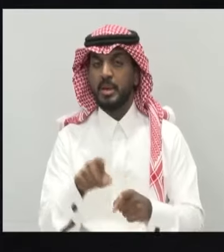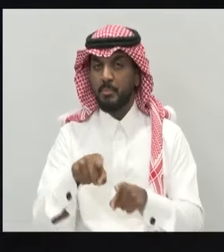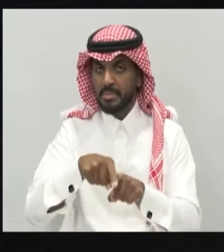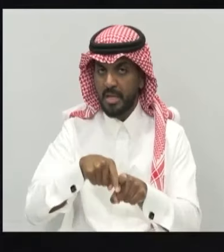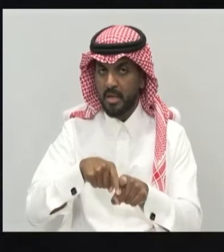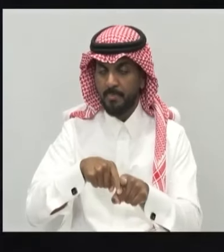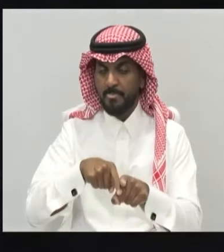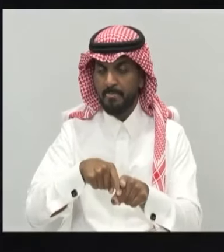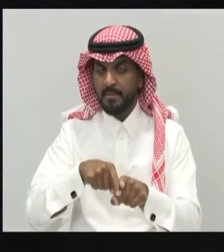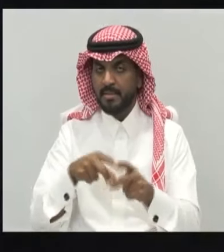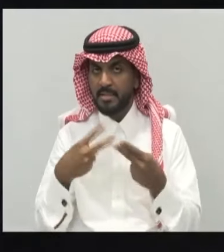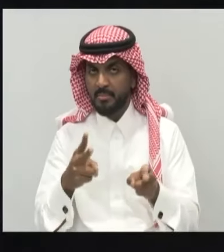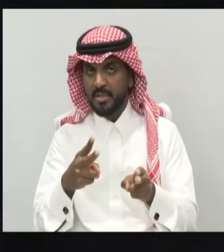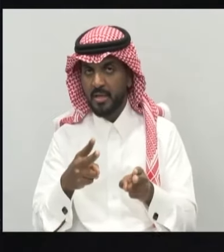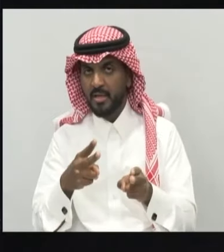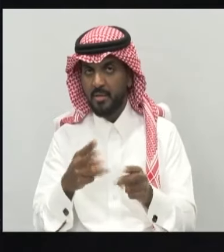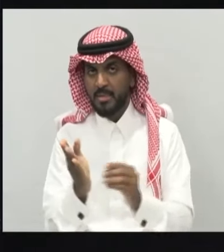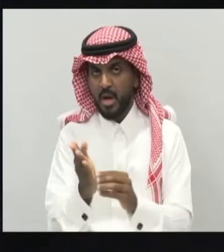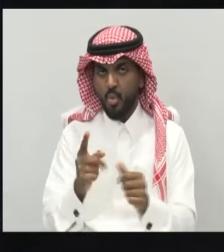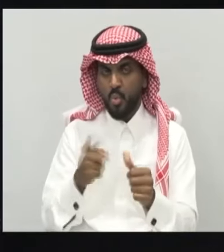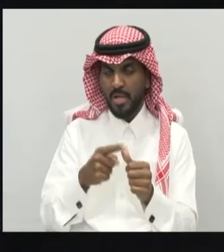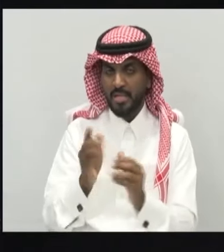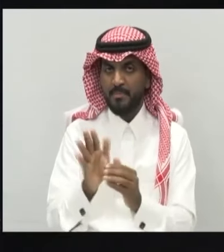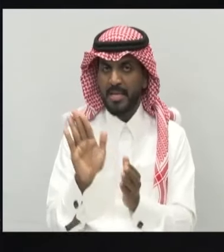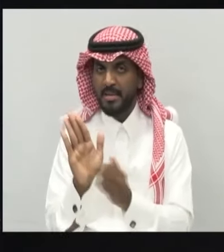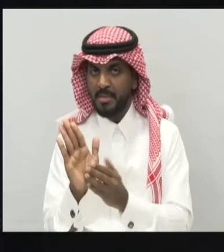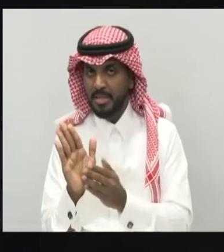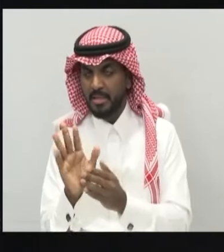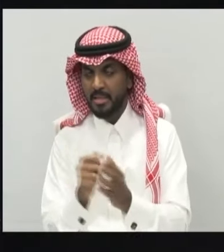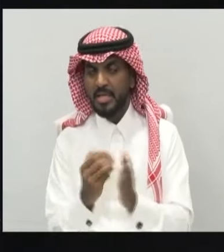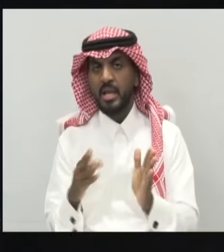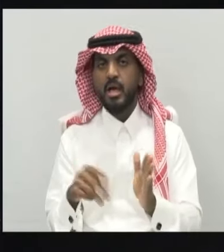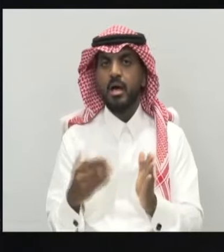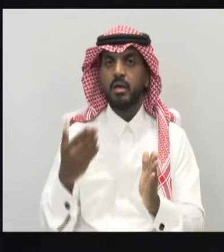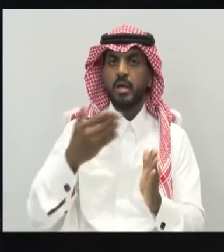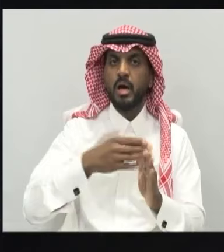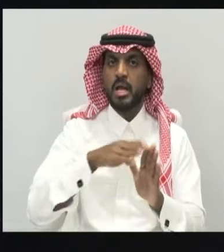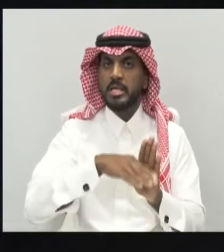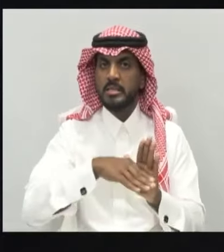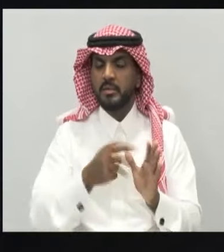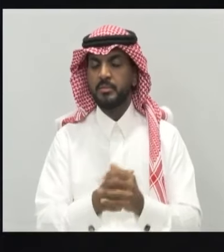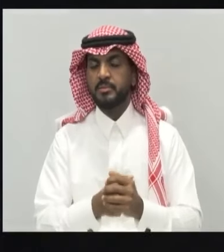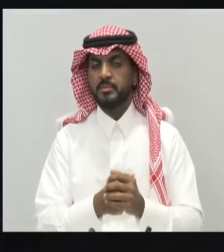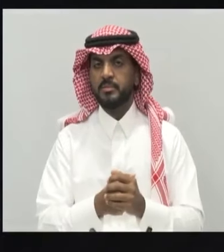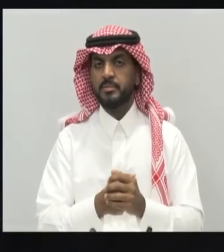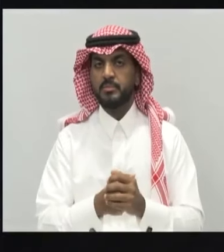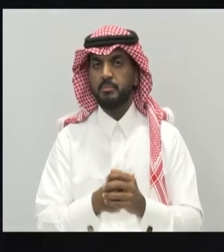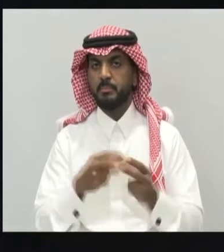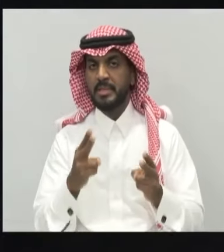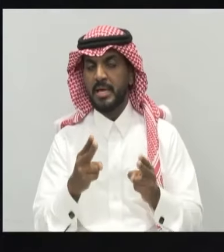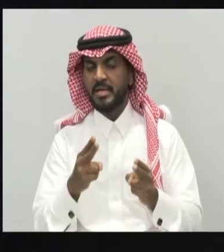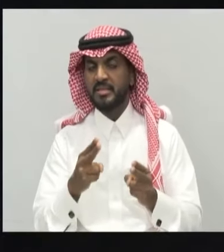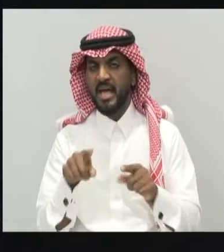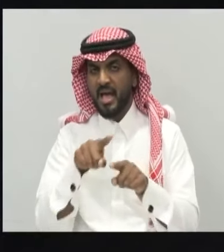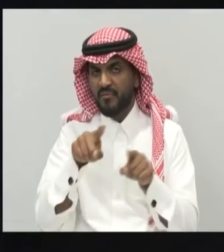المسطره وتبدا من حافه الكتاب على اليمين الى اليسار تضع بدايه او حافه